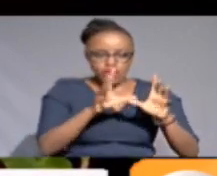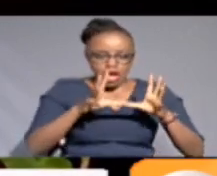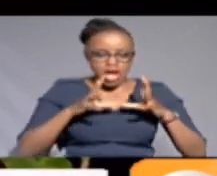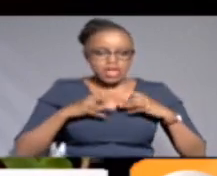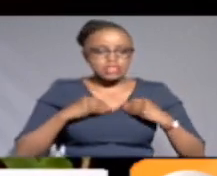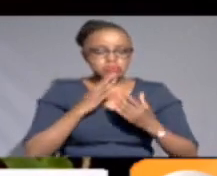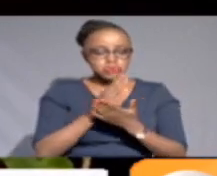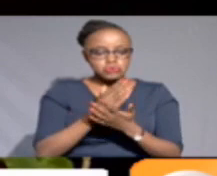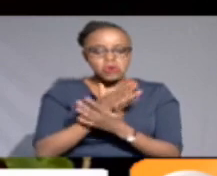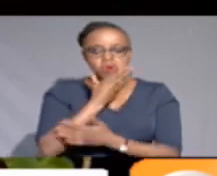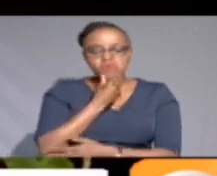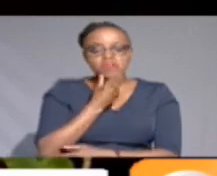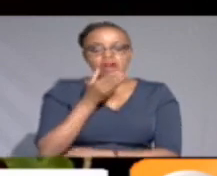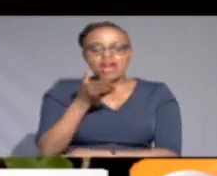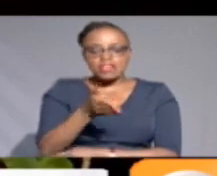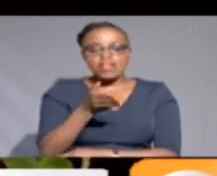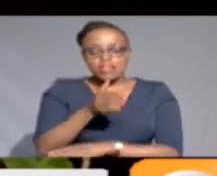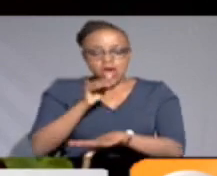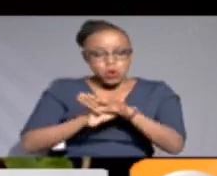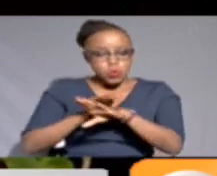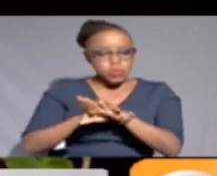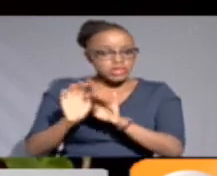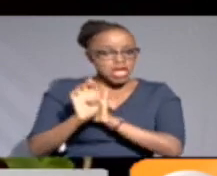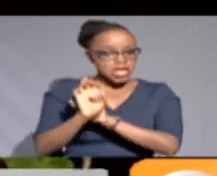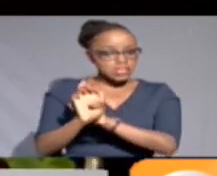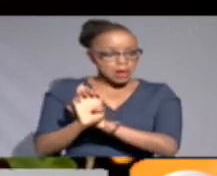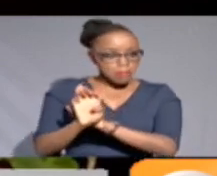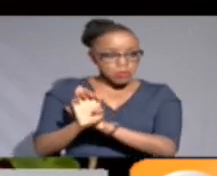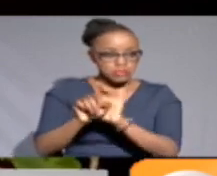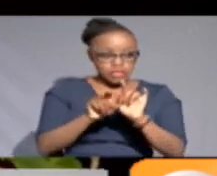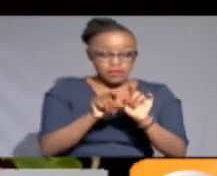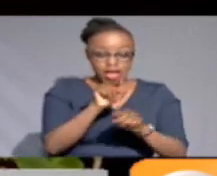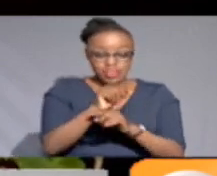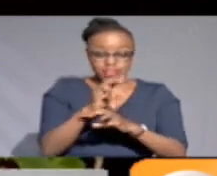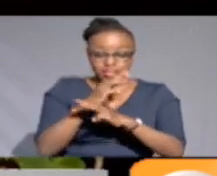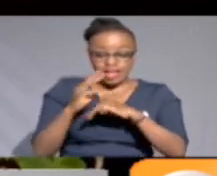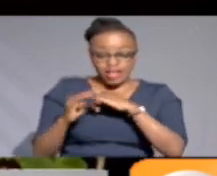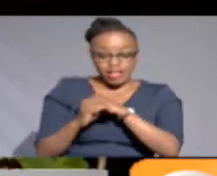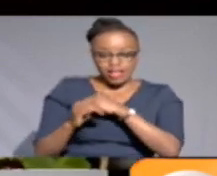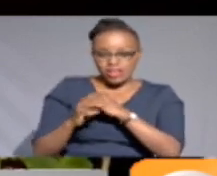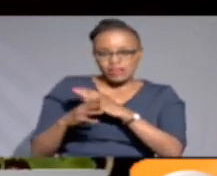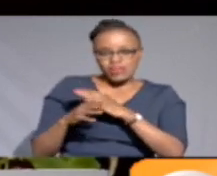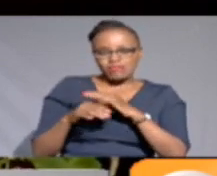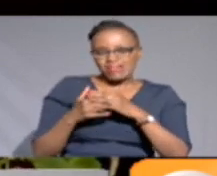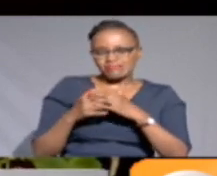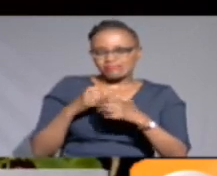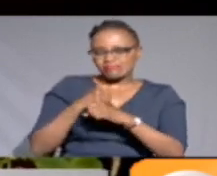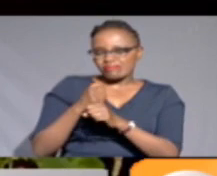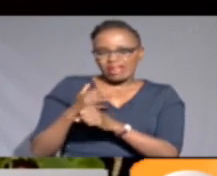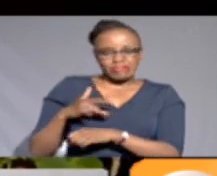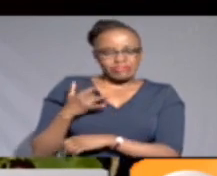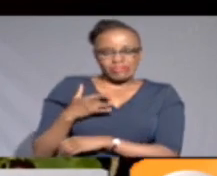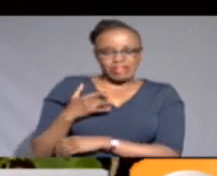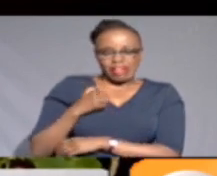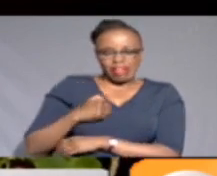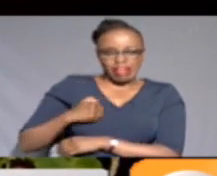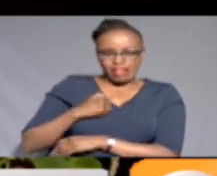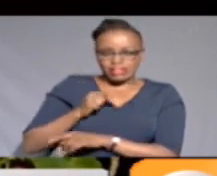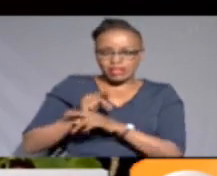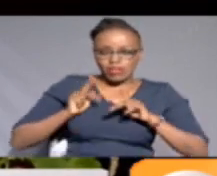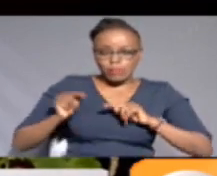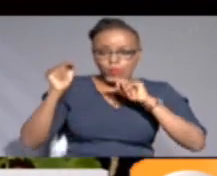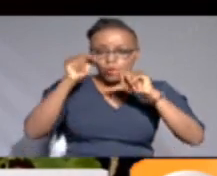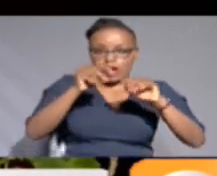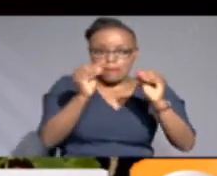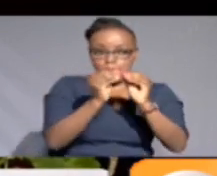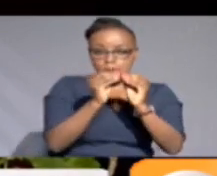kuwa baba zao walikuwa vilelezo vyema. Basi hizo takwimu ni za kusikitisha, lakini tutaweza kusikia kutoka kwa wale ambao wamejumuika nasi hapa